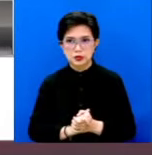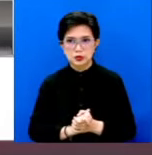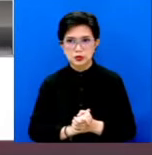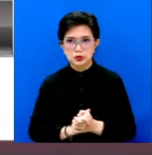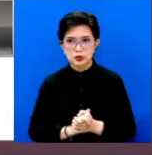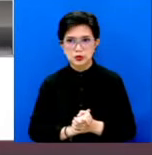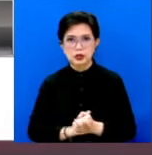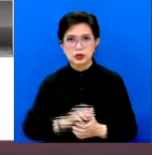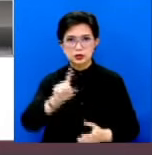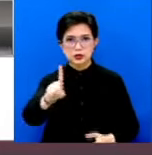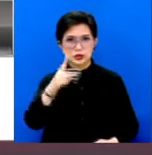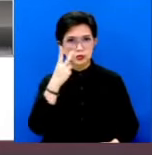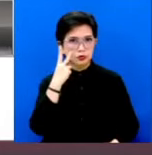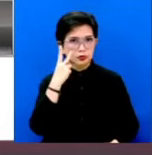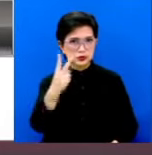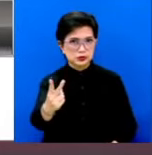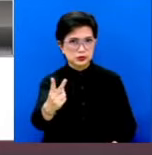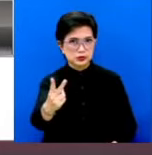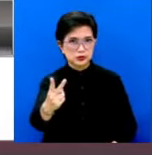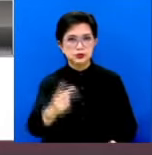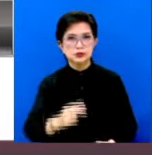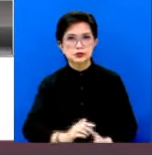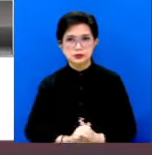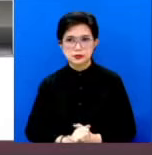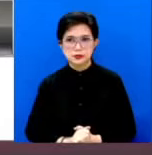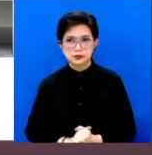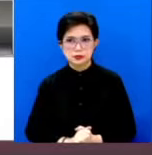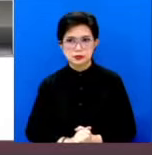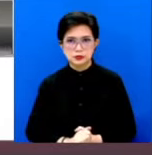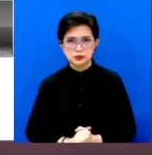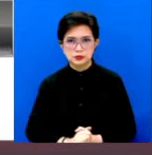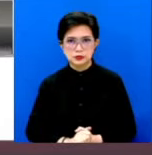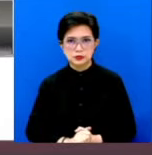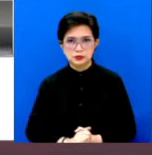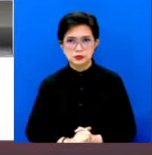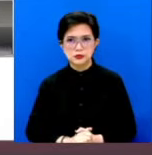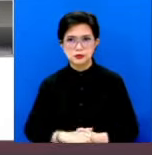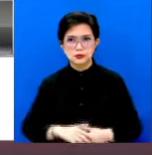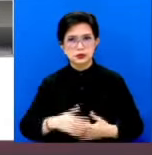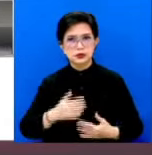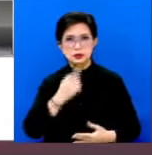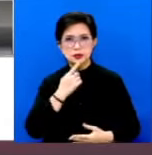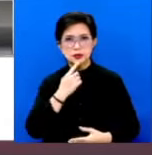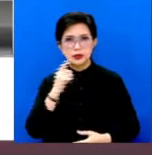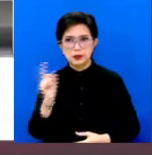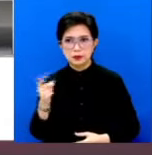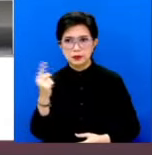atau visi dan tentang pemerintahnya,